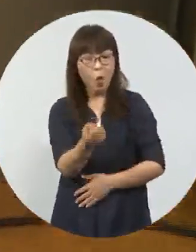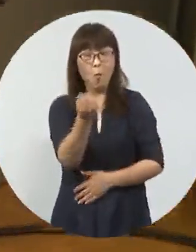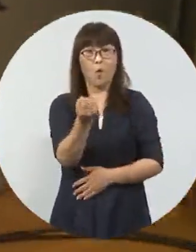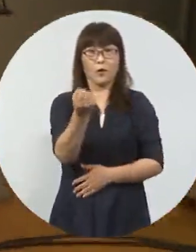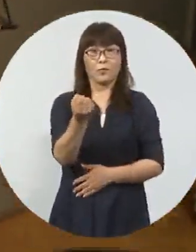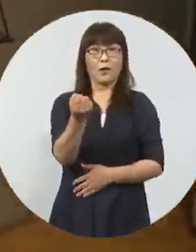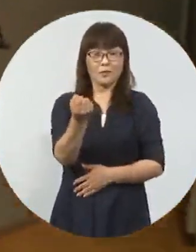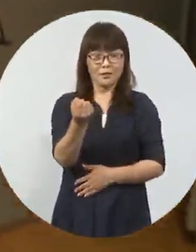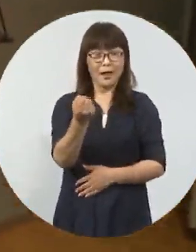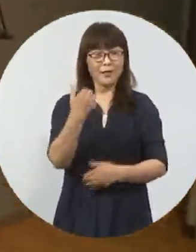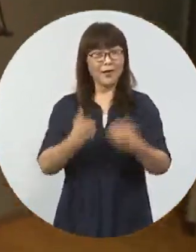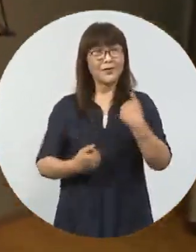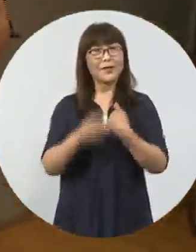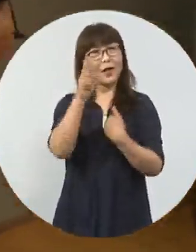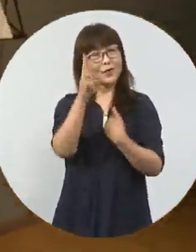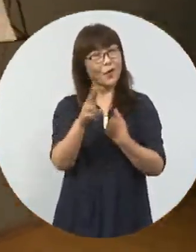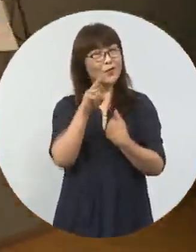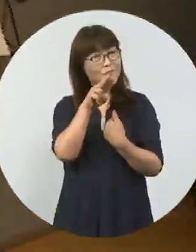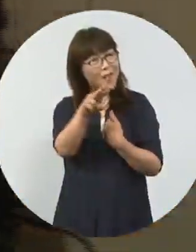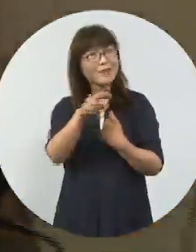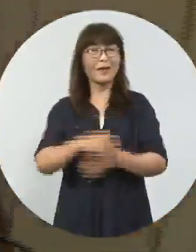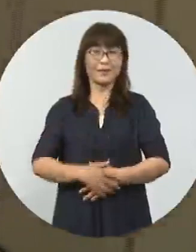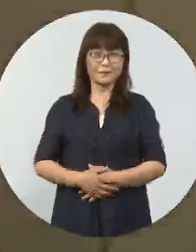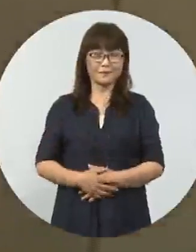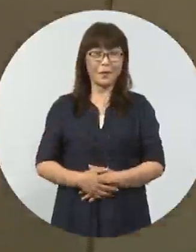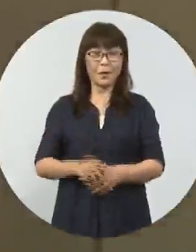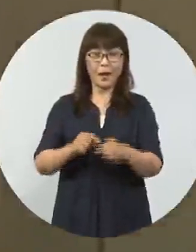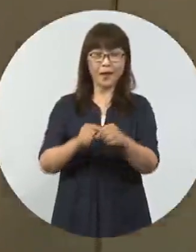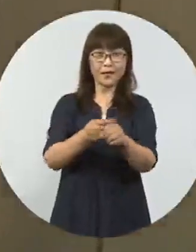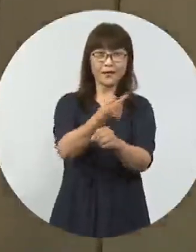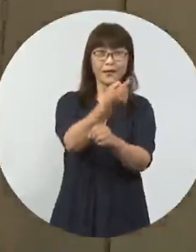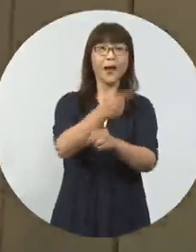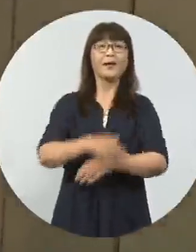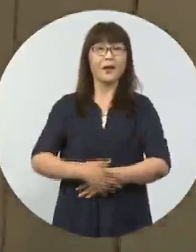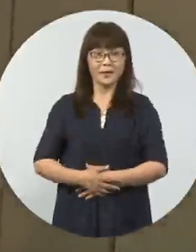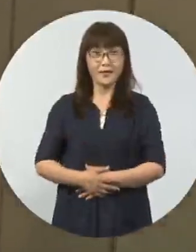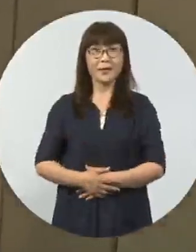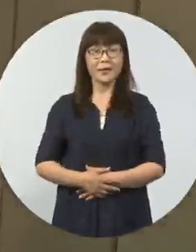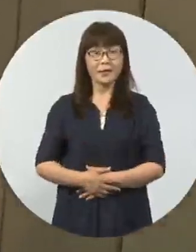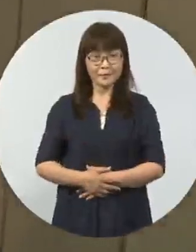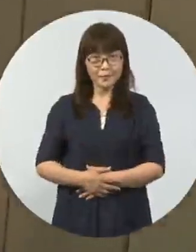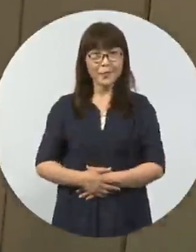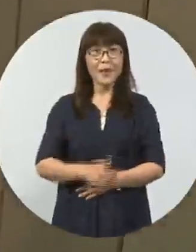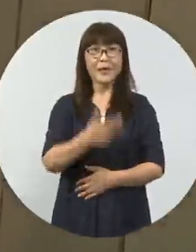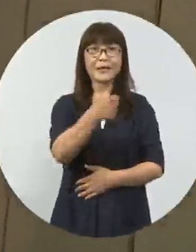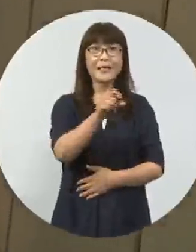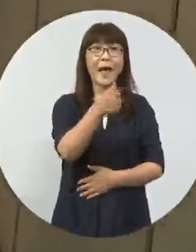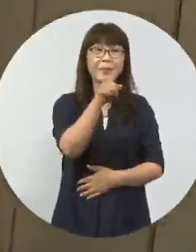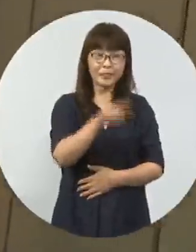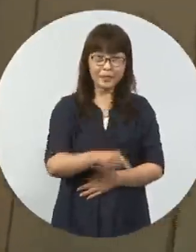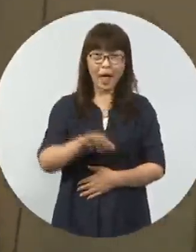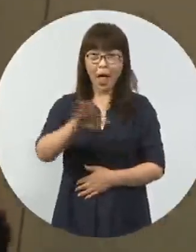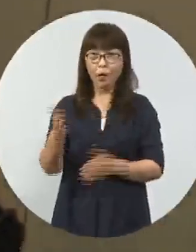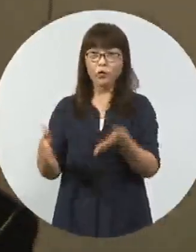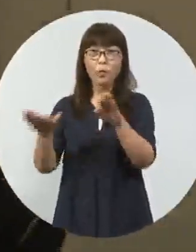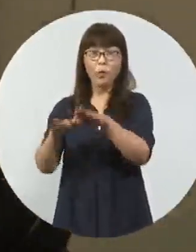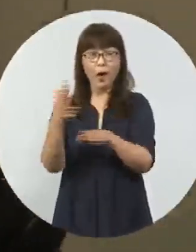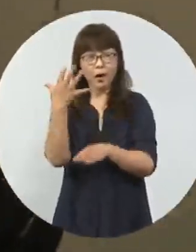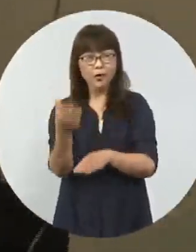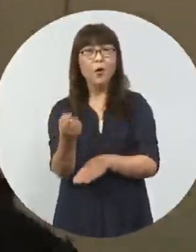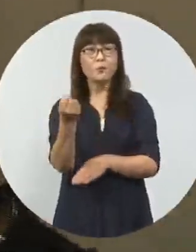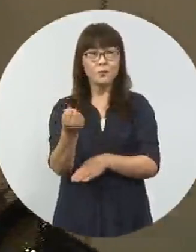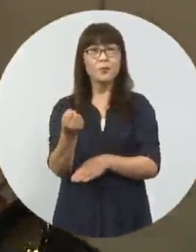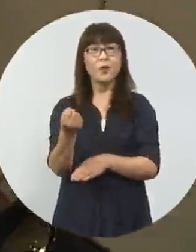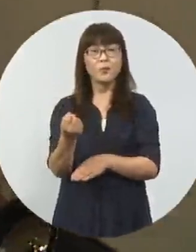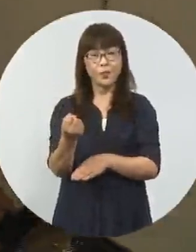って、楽しんでいたように思います。これを機会にまた市民シアターとかね、子ども館に興味を持って身近な